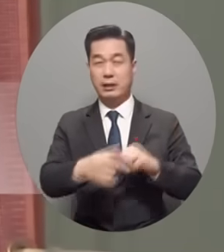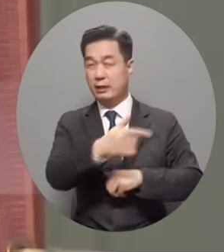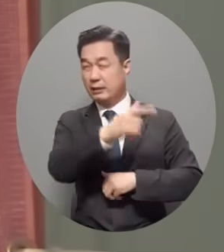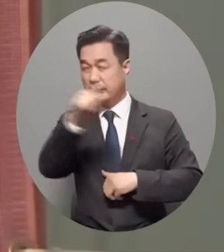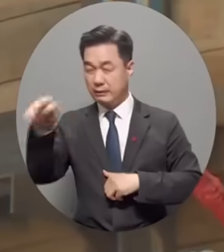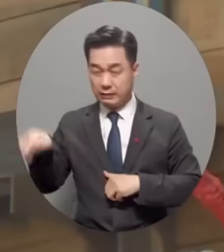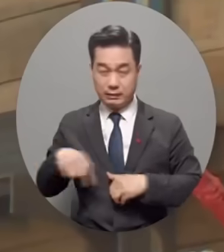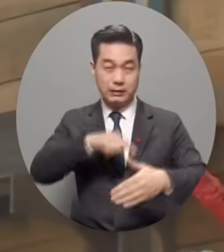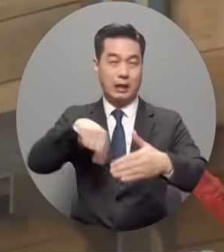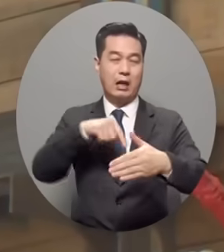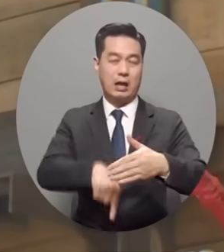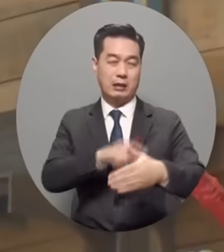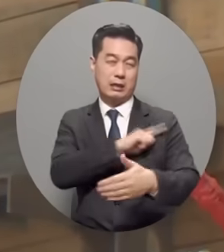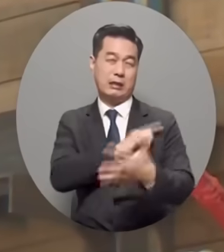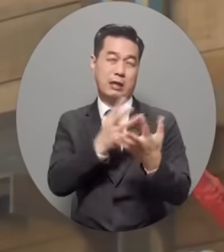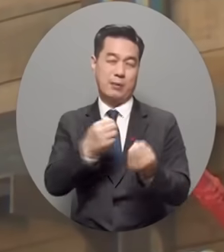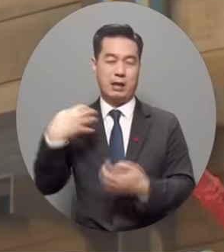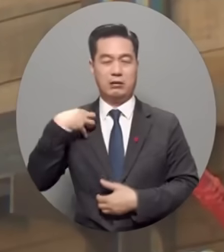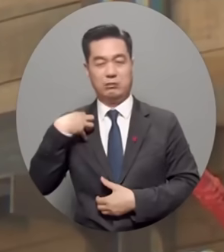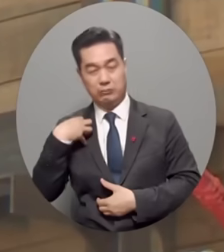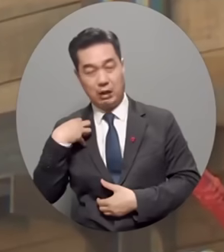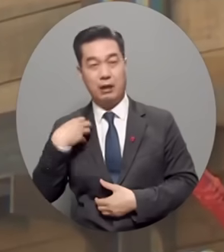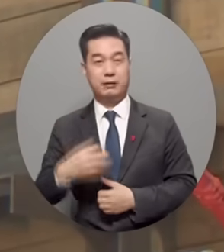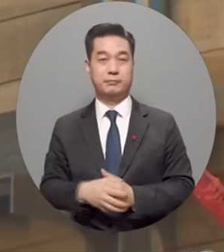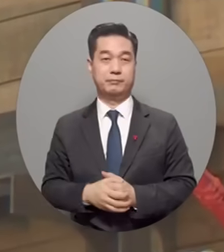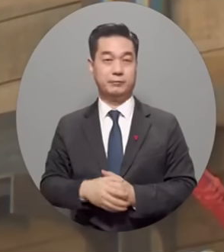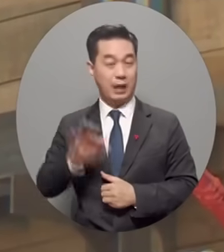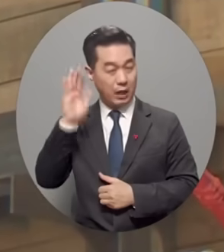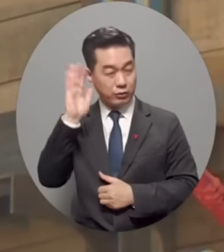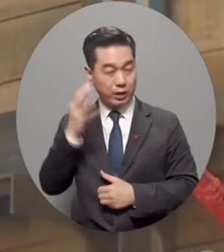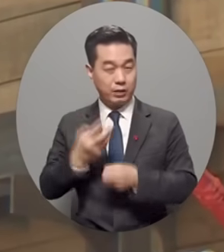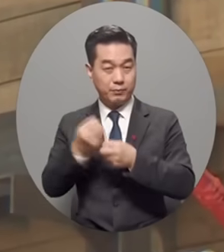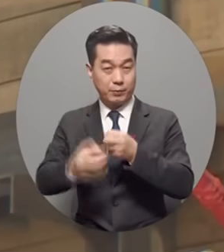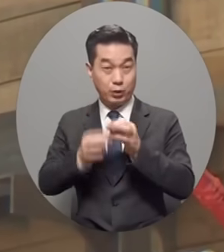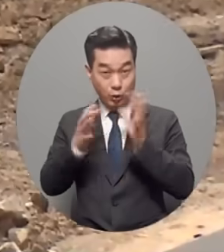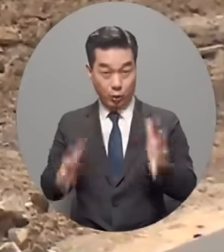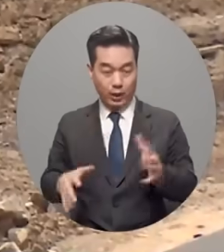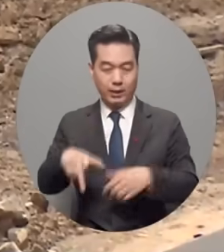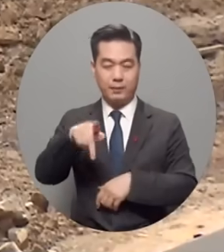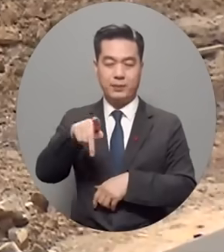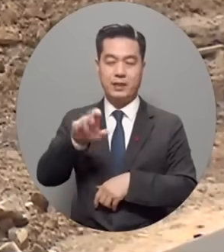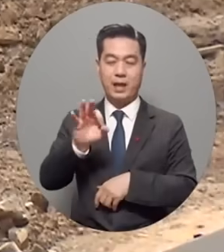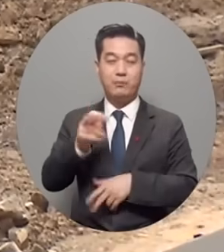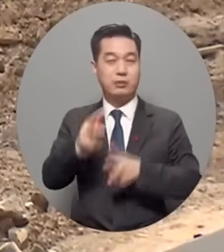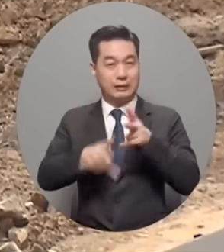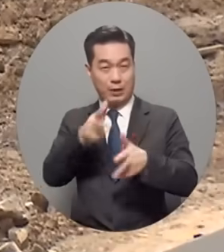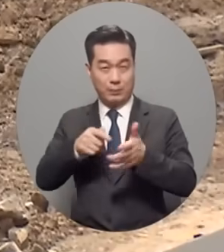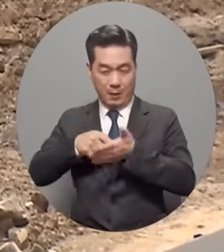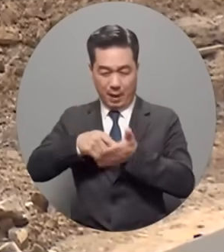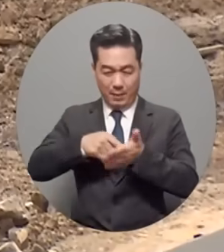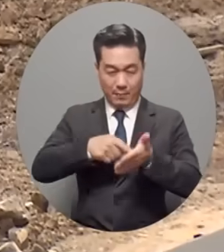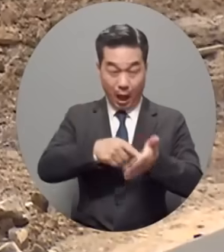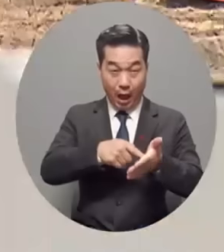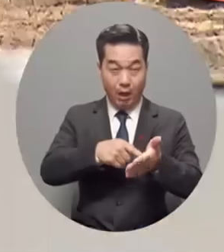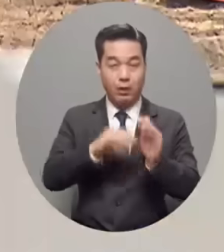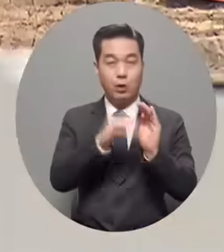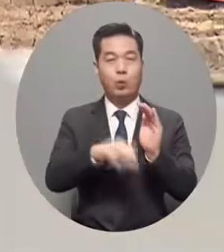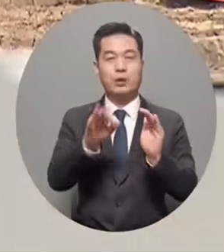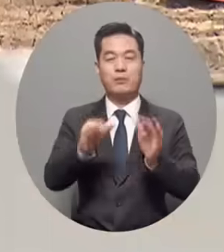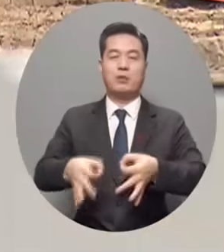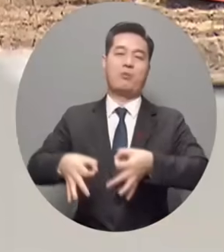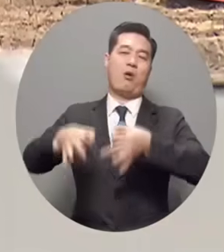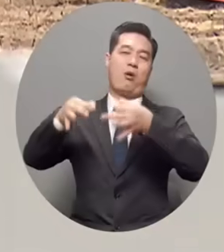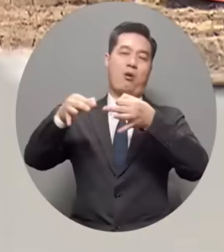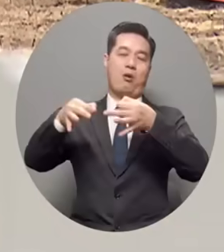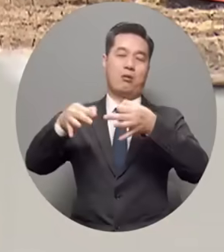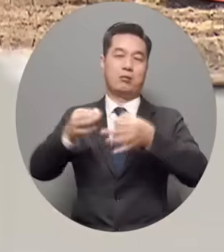높습니다. 최근 몇 년 사이 공격적인 부동산 PF 사업을 벌였는데 지난해부터 공사 원가가 오르고 분양